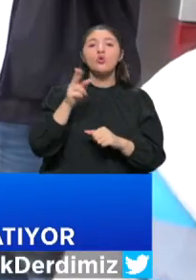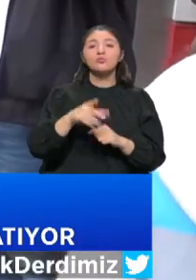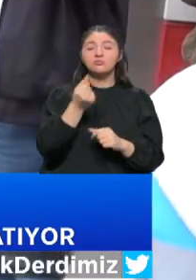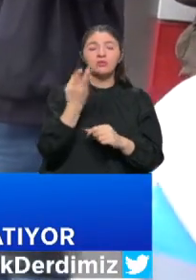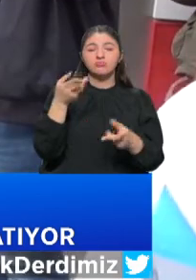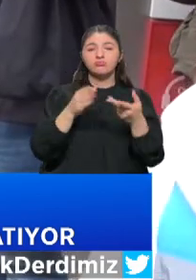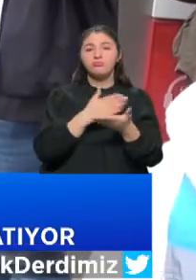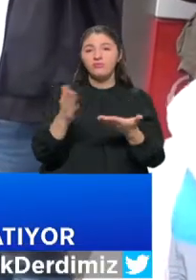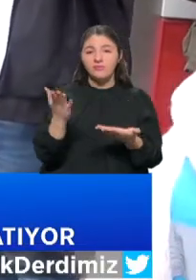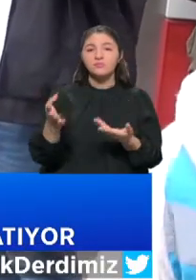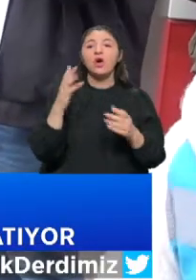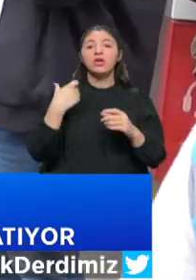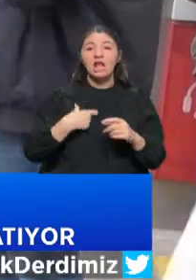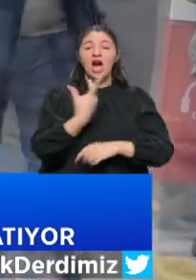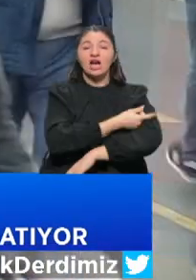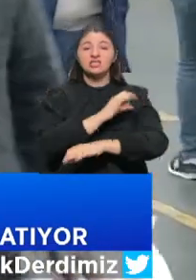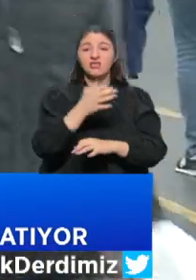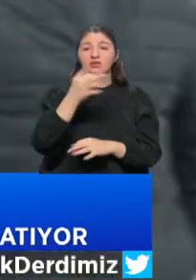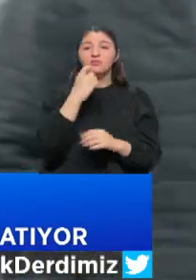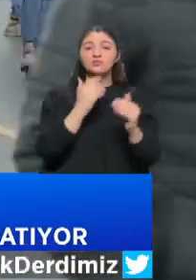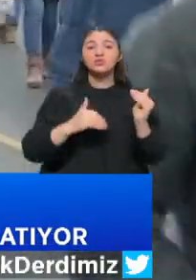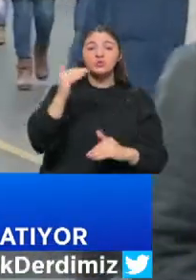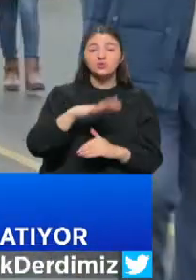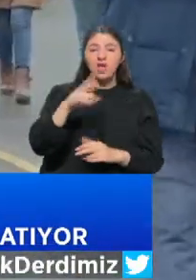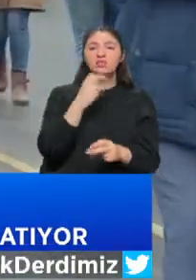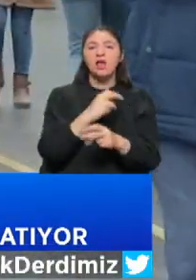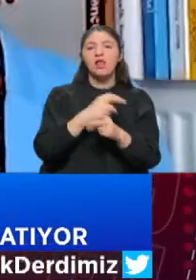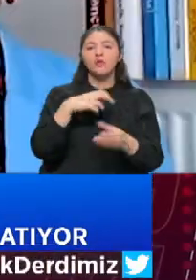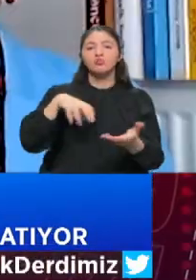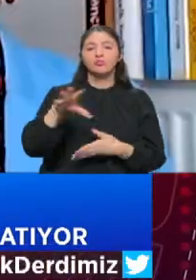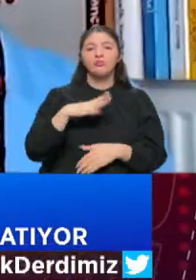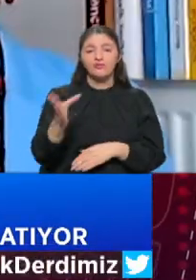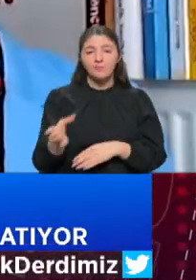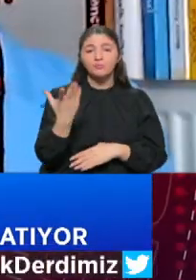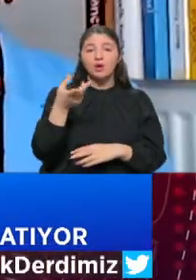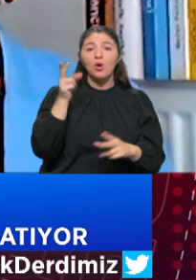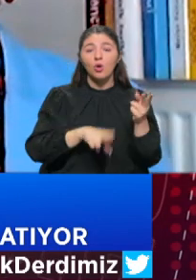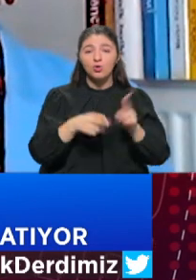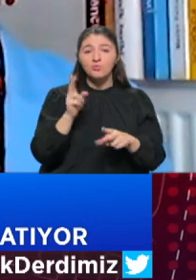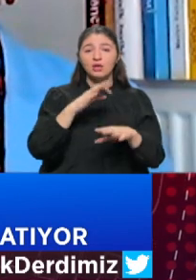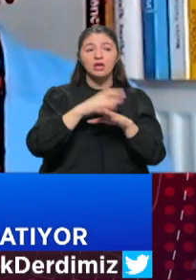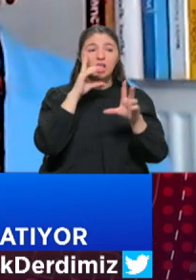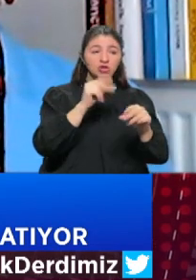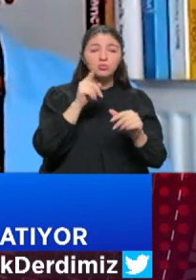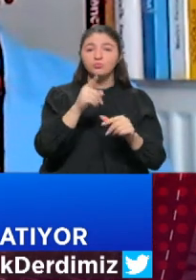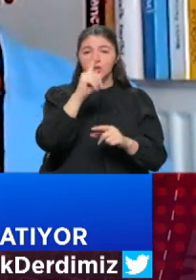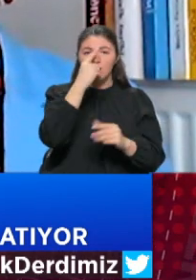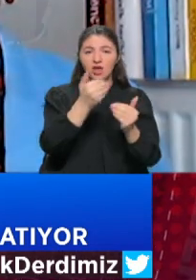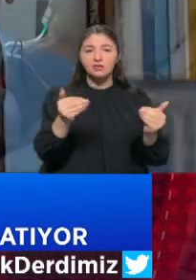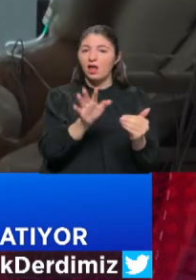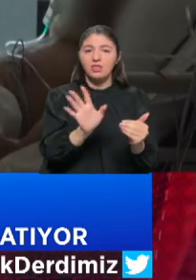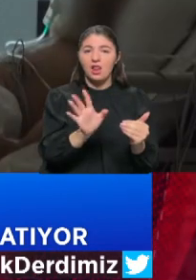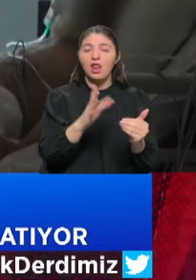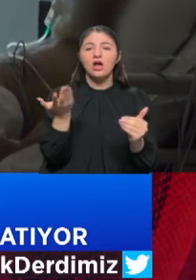atmaya devam ediyor özellikle aşı Sızlar ve 60 yaşın üzerindekiler risk grubunda ama ölümler ve hastaneye yatışlarda bunlarla sınırlı